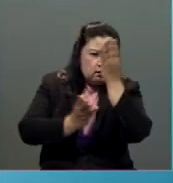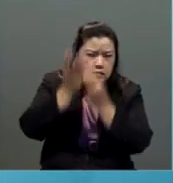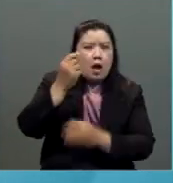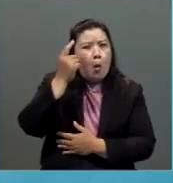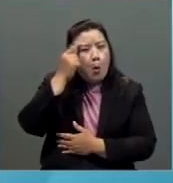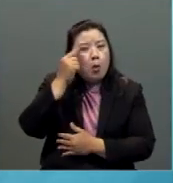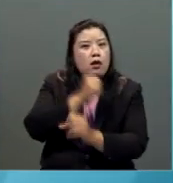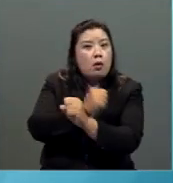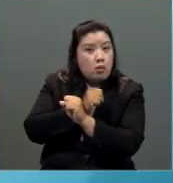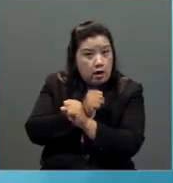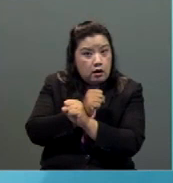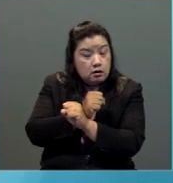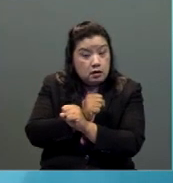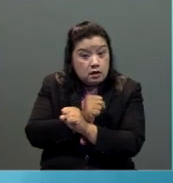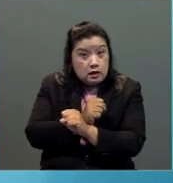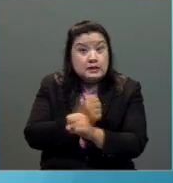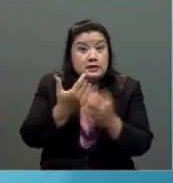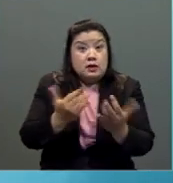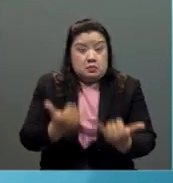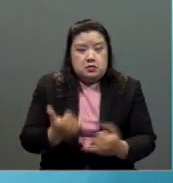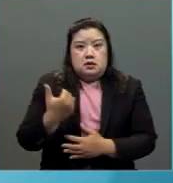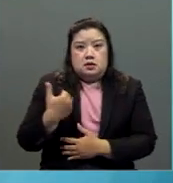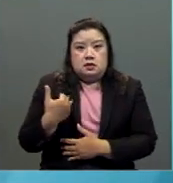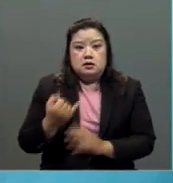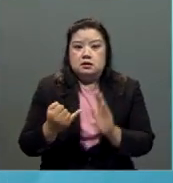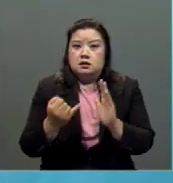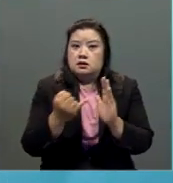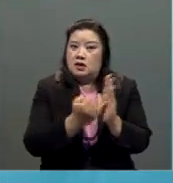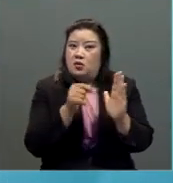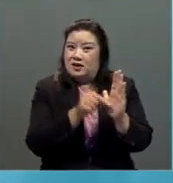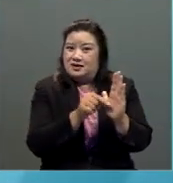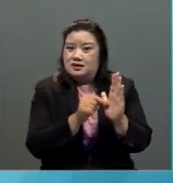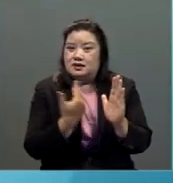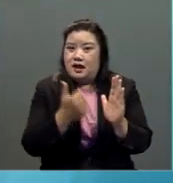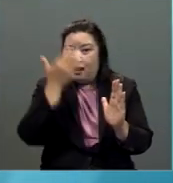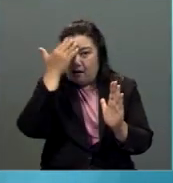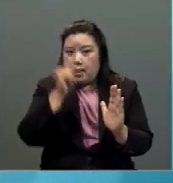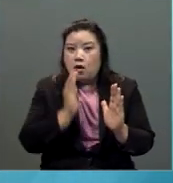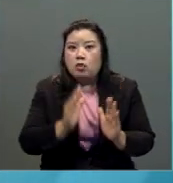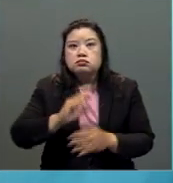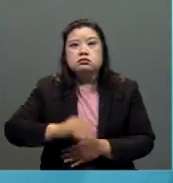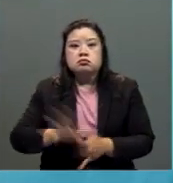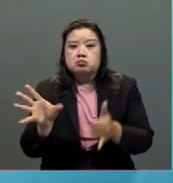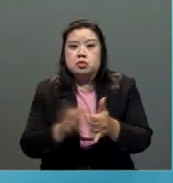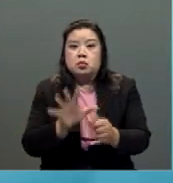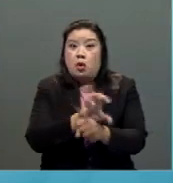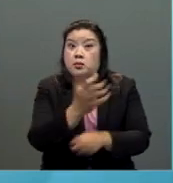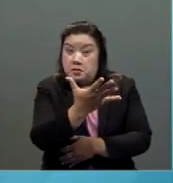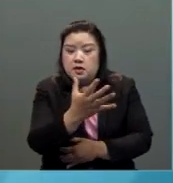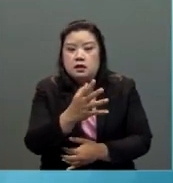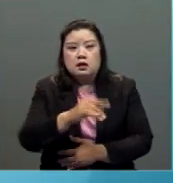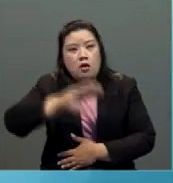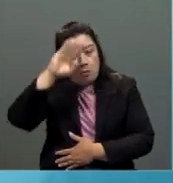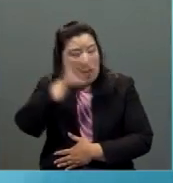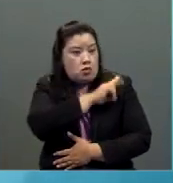วันนี้ก็ลดหายไปจากเมื่อวานนี้อีก1จังหวัดนะครับที่ไม่ได้มีการรายงานผู้ป่วยรับการรักษาหรือ9จังหวัด